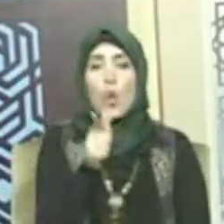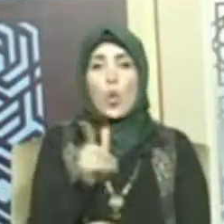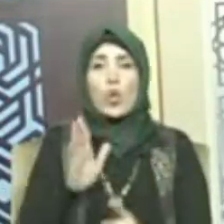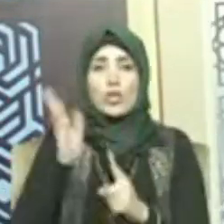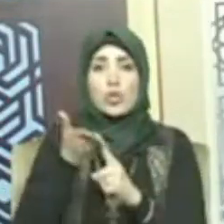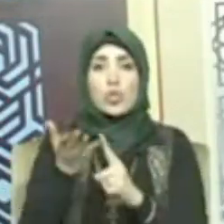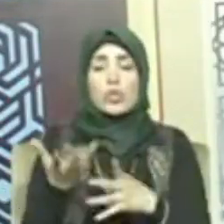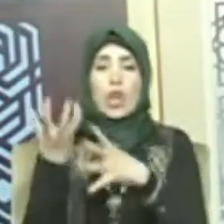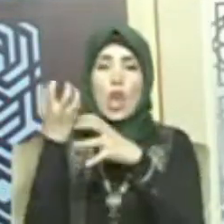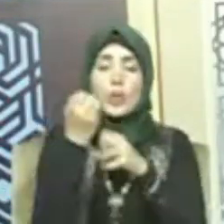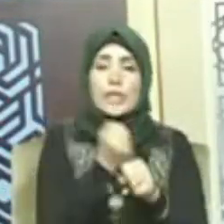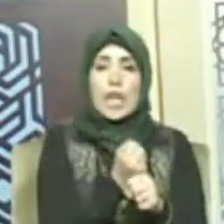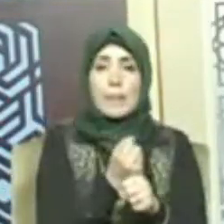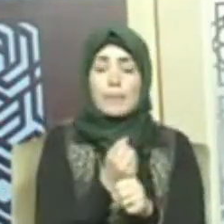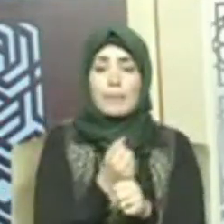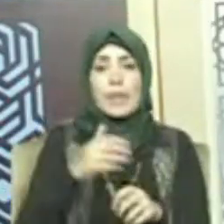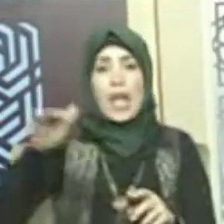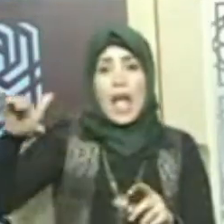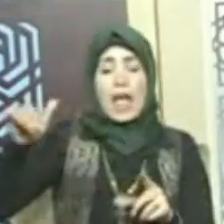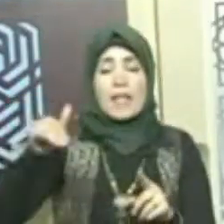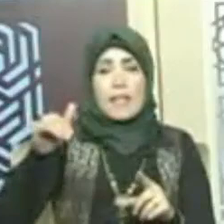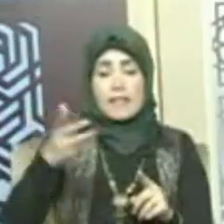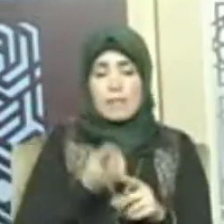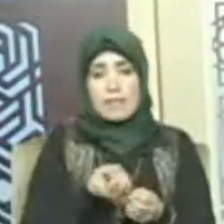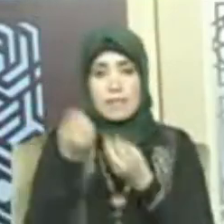وسلم: دخل رجل الجنة